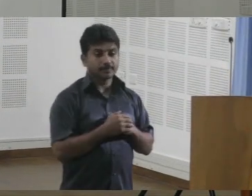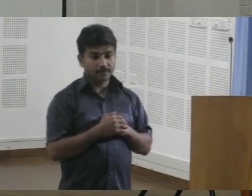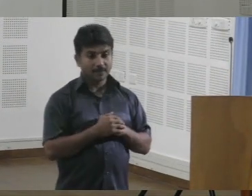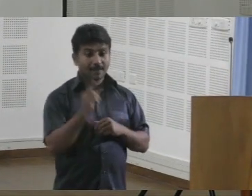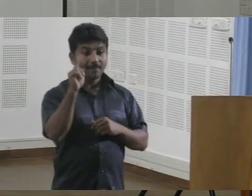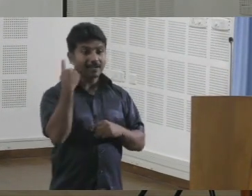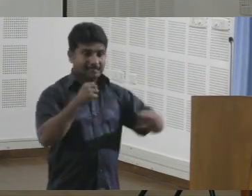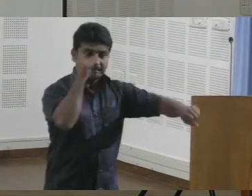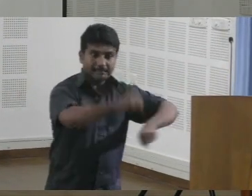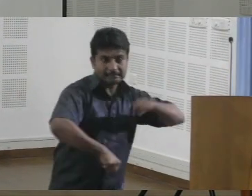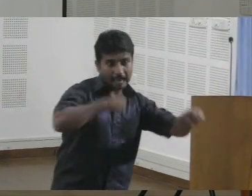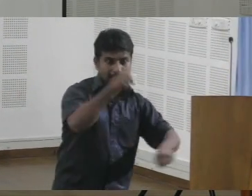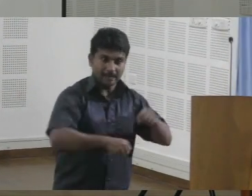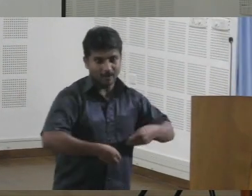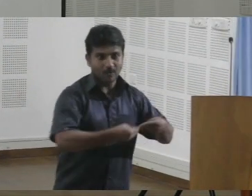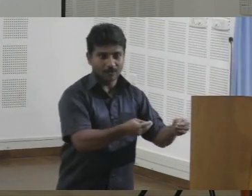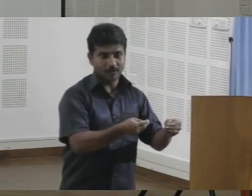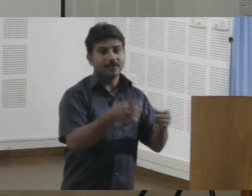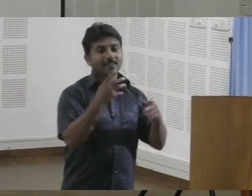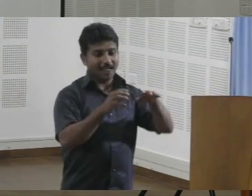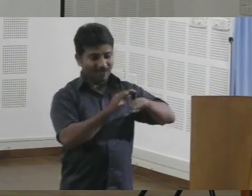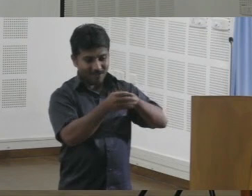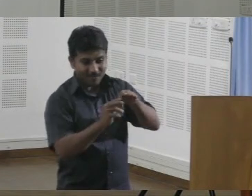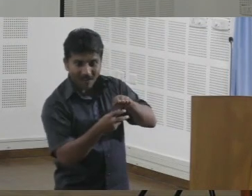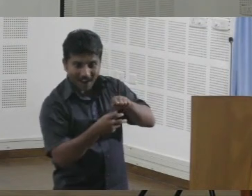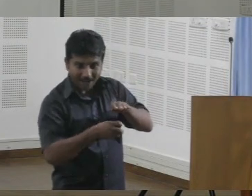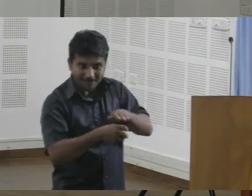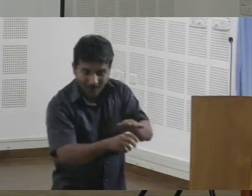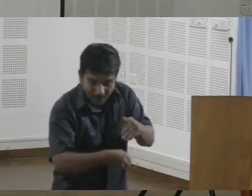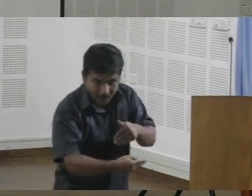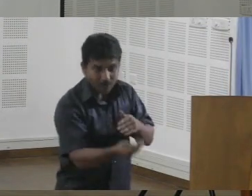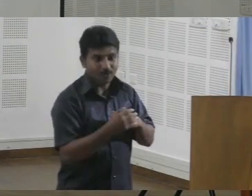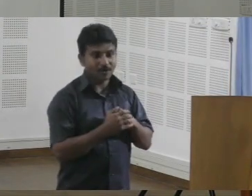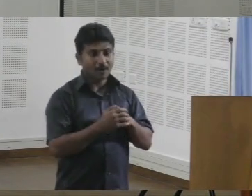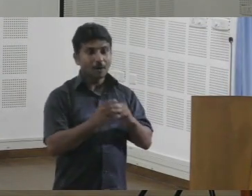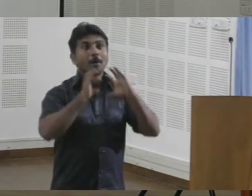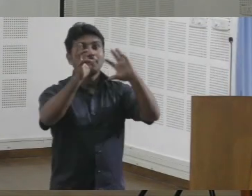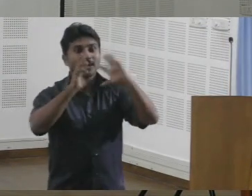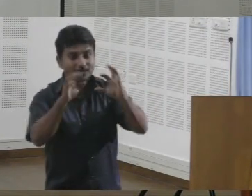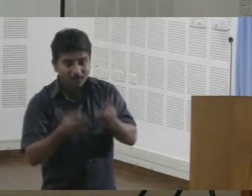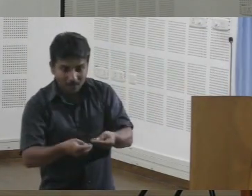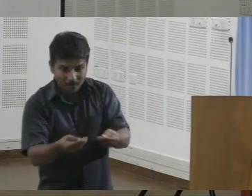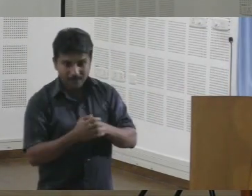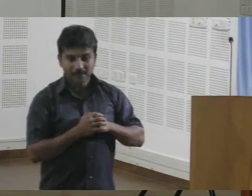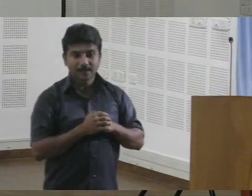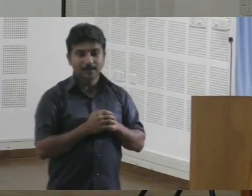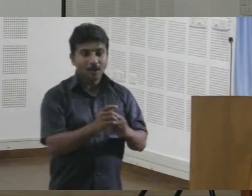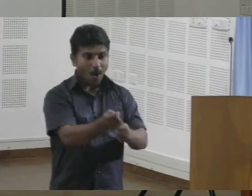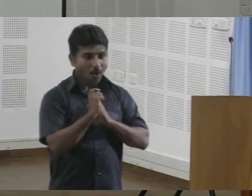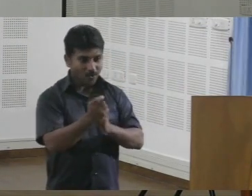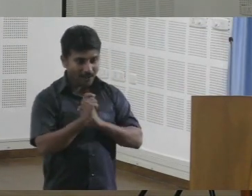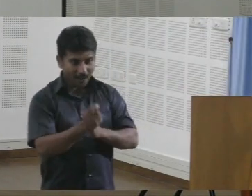സൈക്ലിംഗ് ഇൻട്രൊഡ്യൂസ് ചെയ്തു, റോളർ സ്കേറ്റിംഗ്, സ്വിമ്മിംഗ്, ബാസ്കറ്റ്ബോൾ ഡ്രിബ്ലിംഗ് ആൻഡ് ഷൂട്ടിംഗ്, ഹോഴ്സ്